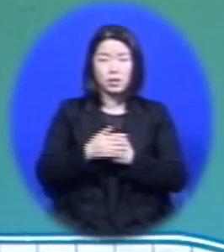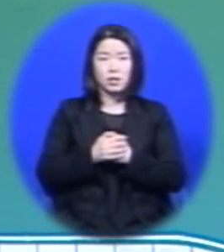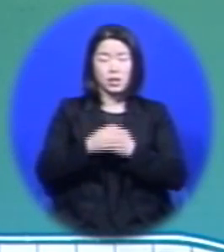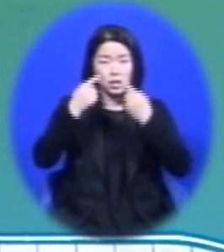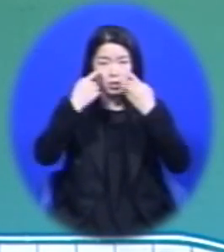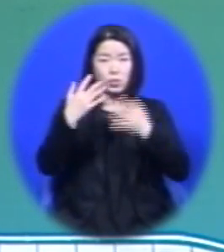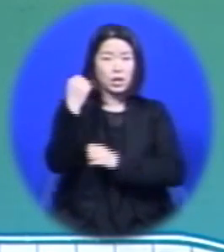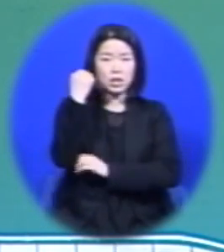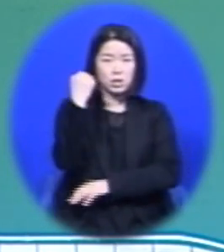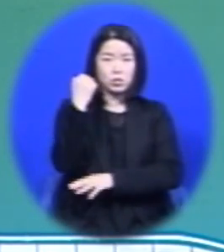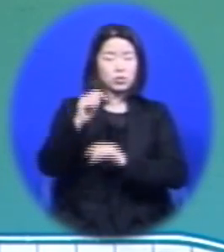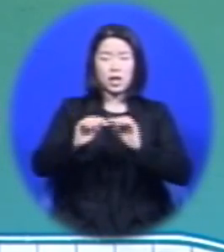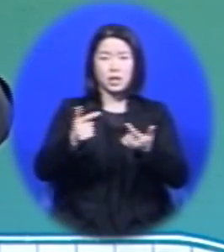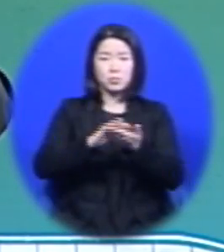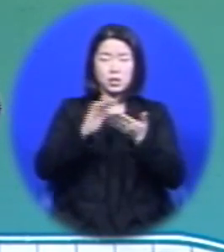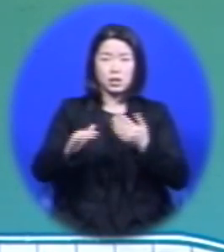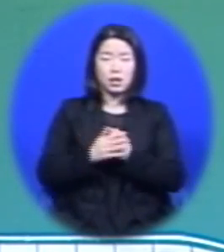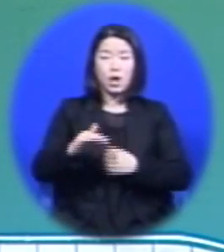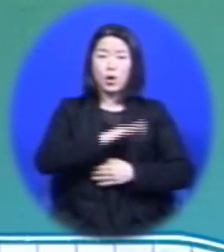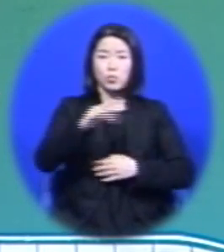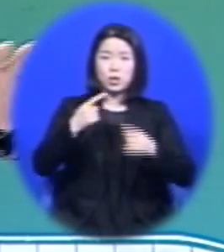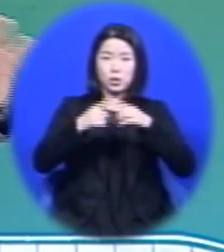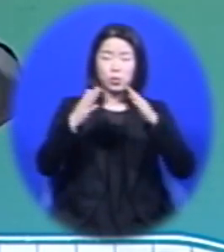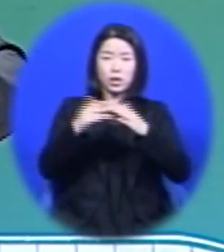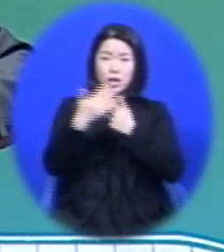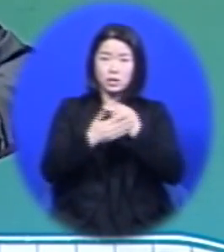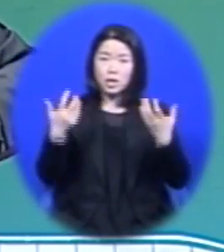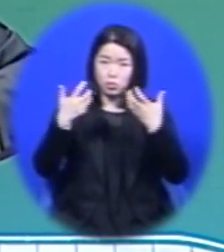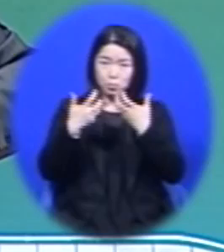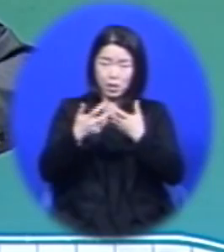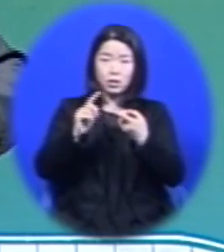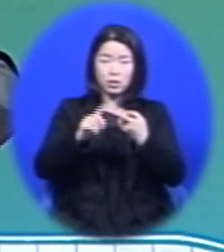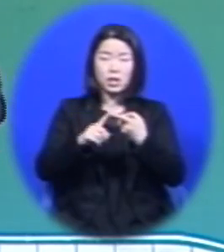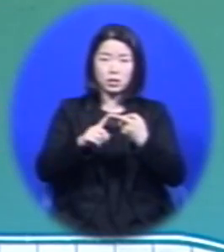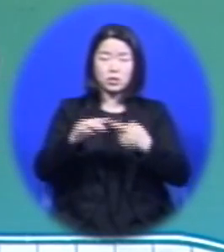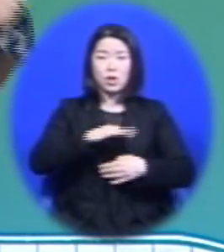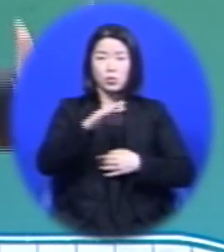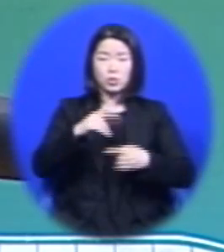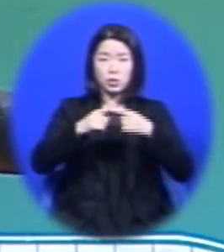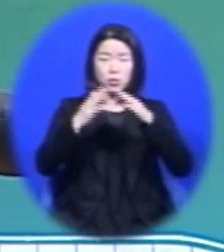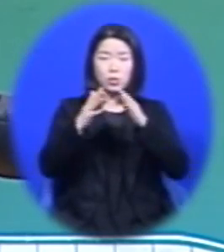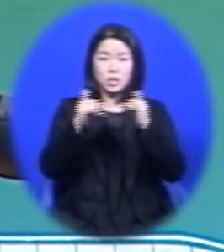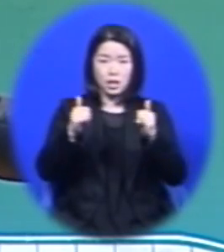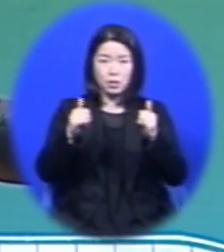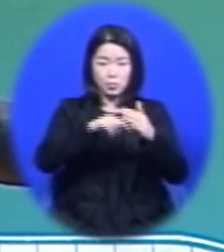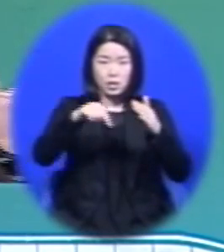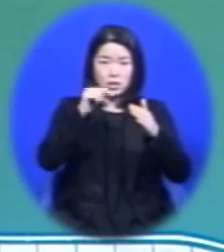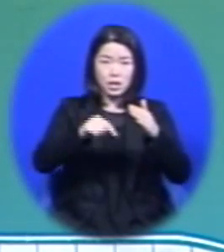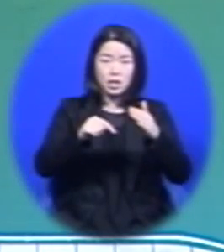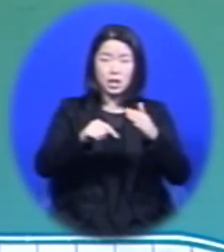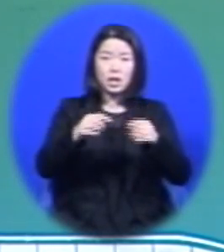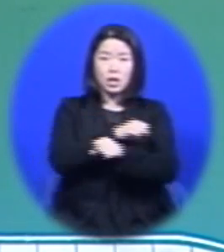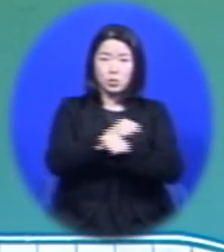정확한 기준이 아닙니다. 우리 교회가 은혜 충만한지는 교인들 사이에 용서가 풍성하면